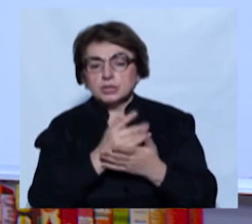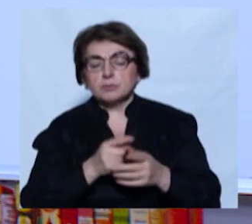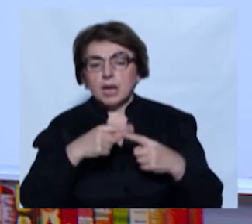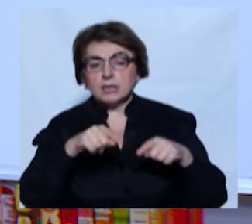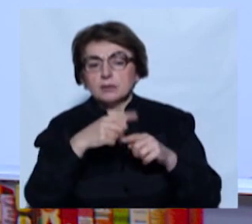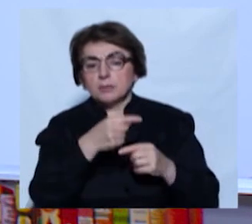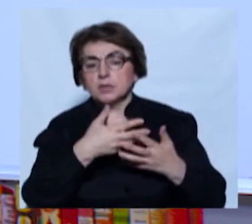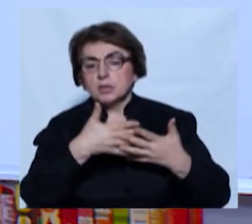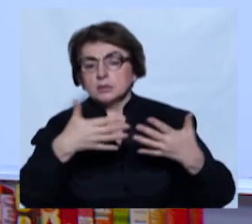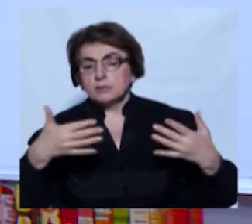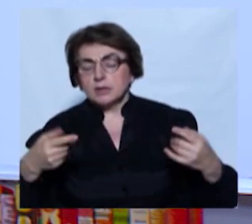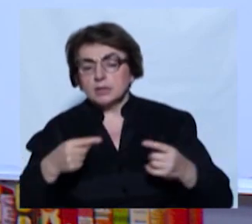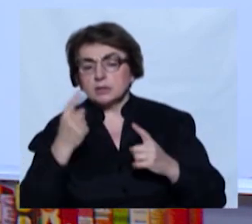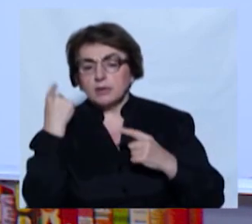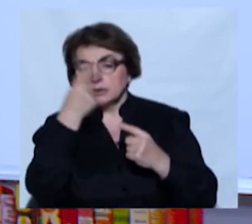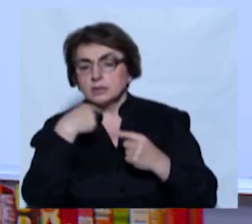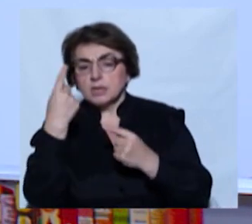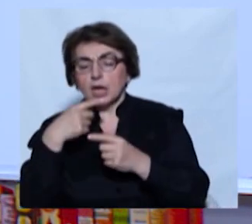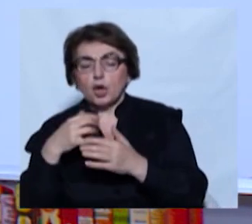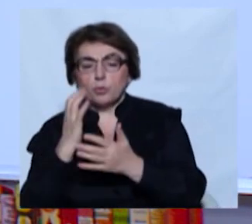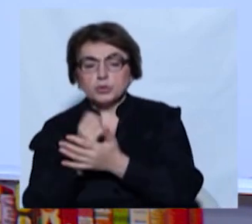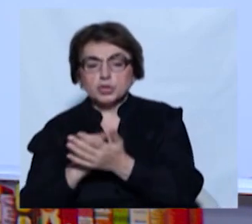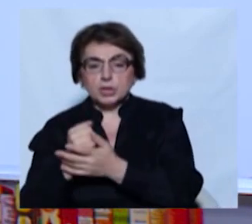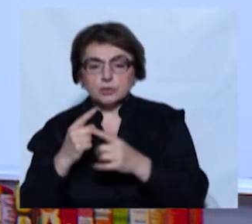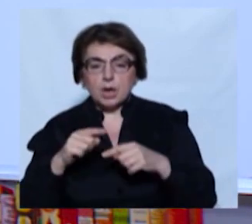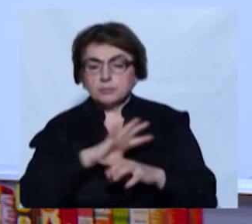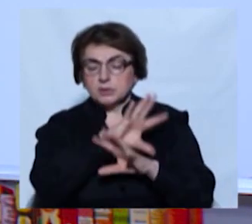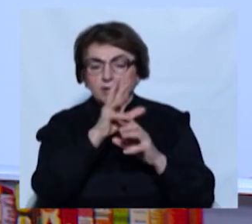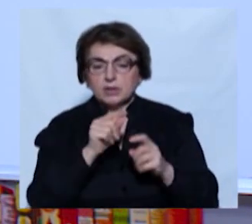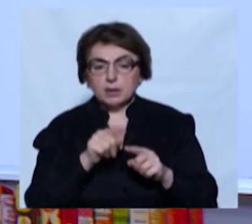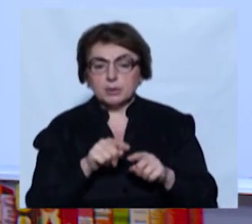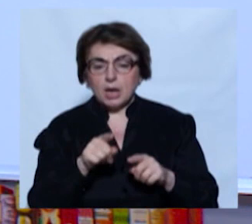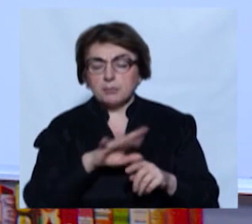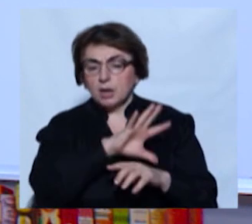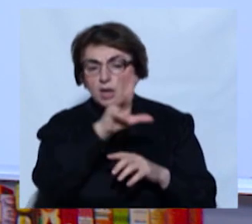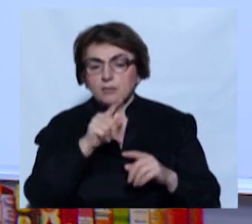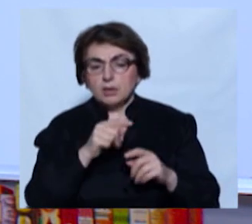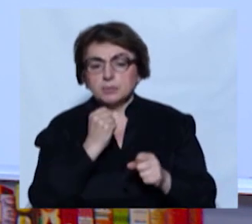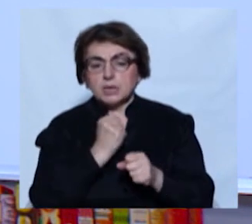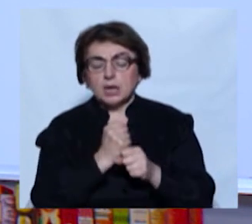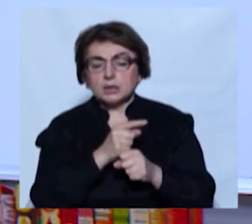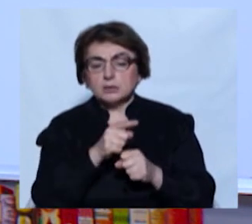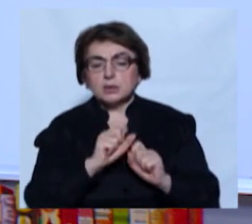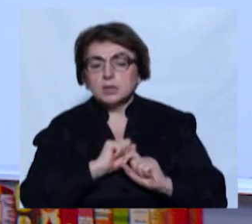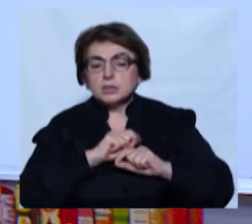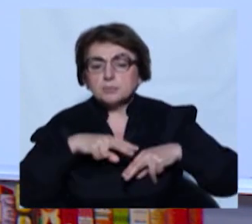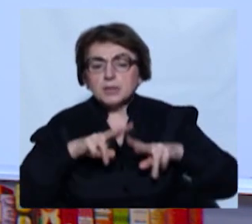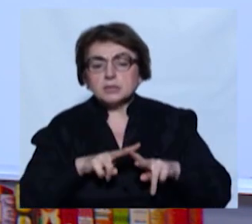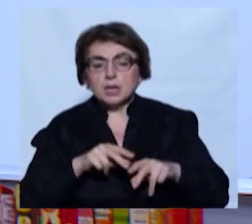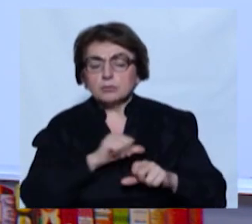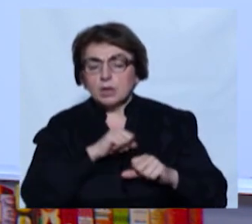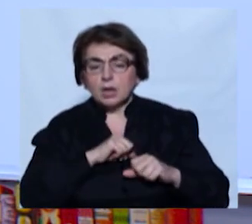მისი სახეობების შენარჩუნება და კონსერვაცია და ეს ყველაფერი, ამ ყველაფერს ისინი ავლენენ თავის გარკვეულ